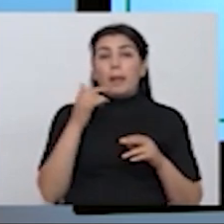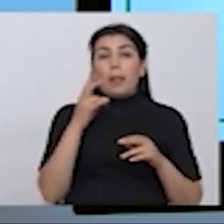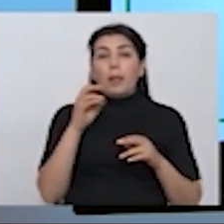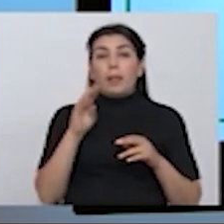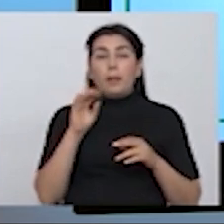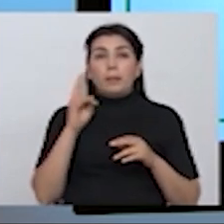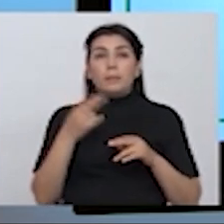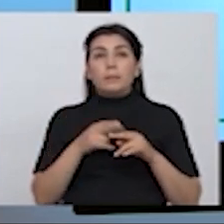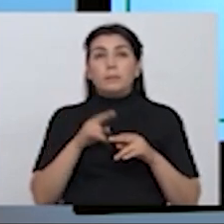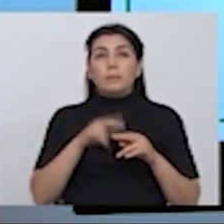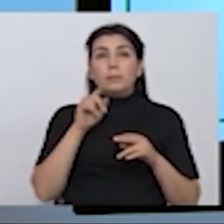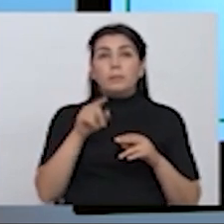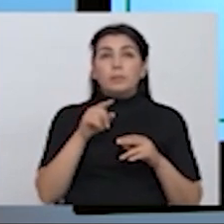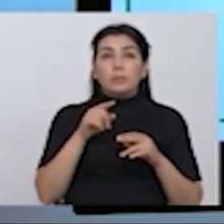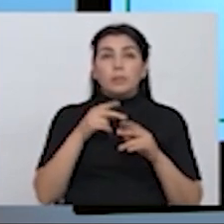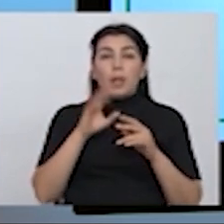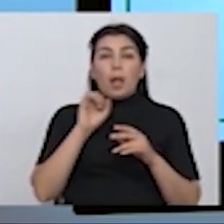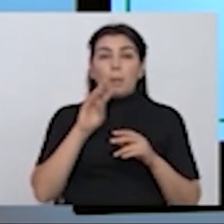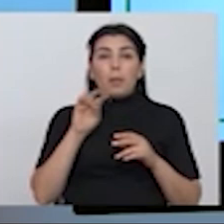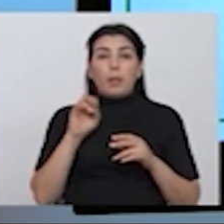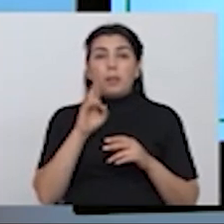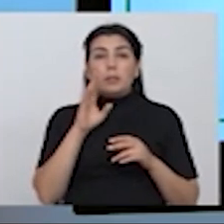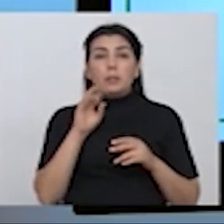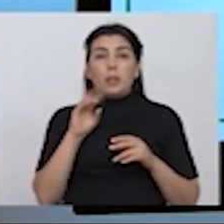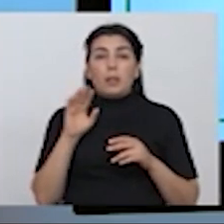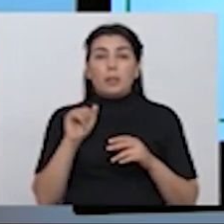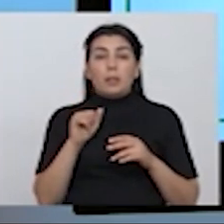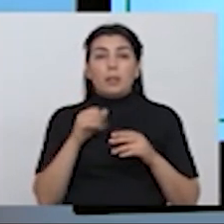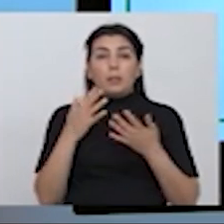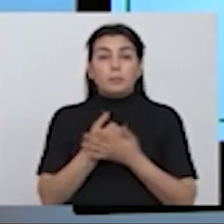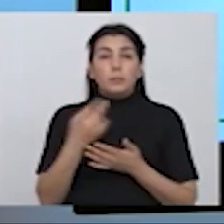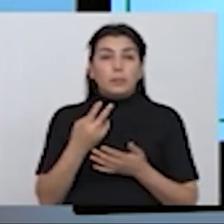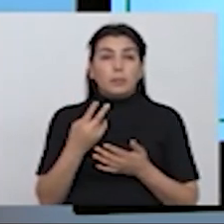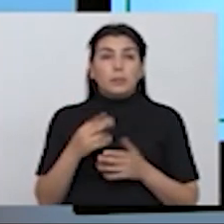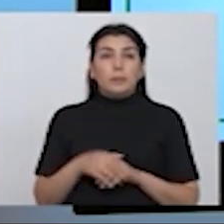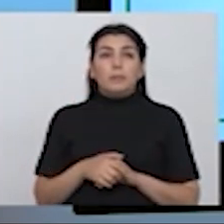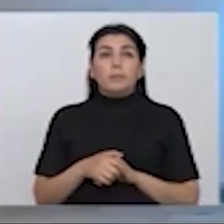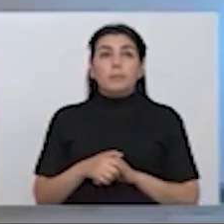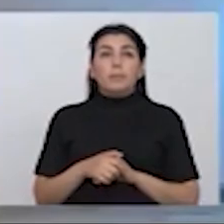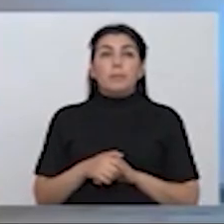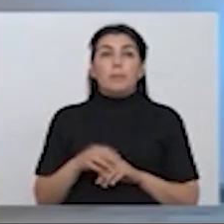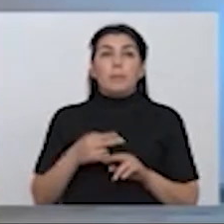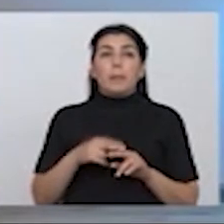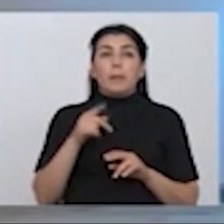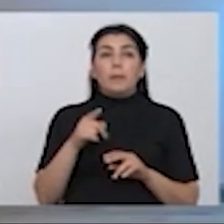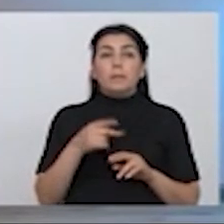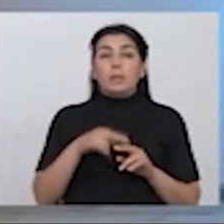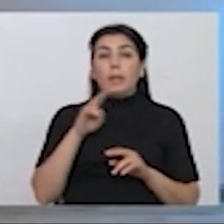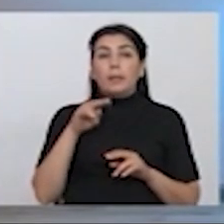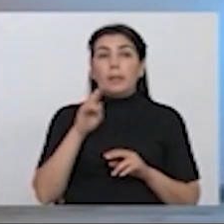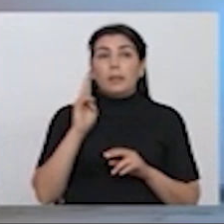foydalanib, vazopressin oqsilining aminokislotalar ketma-ketligini aniqlash kerak edi. Buning uchun dastlab